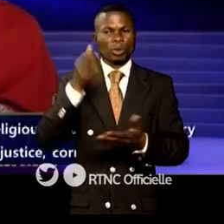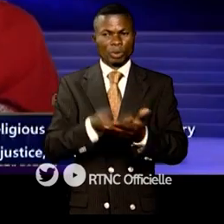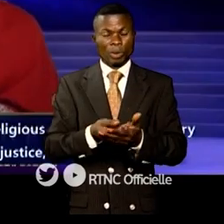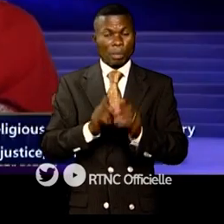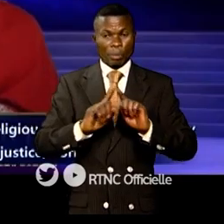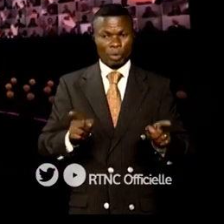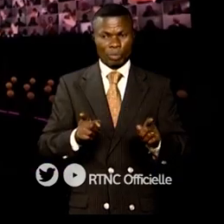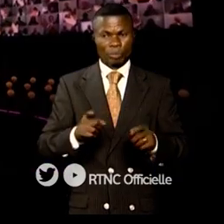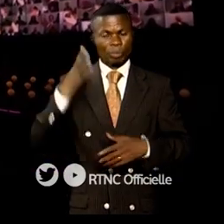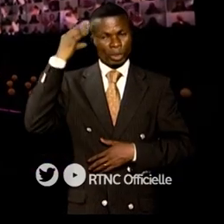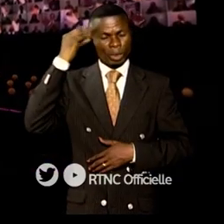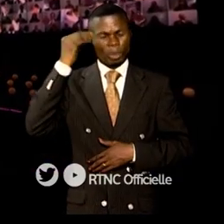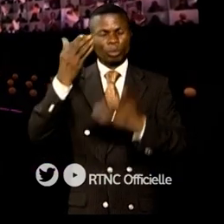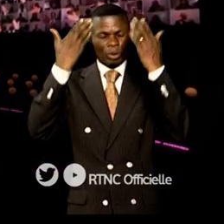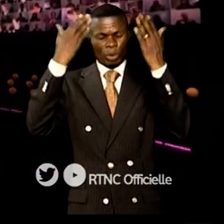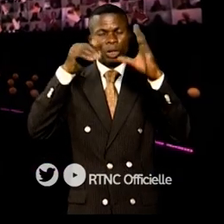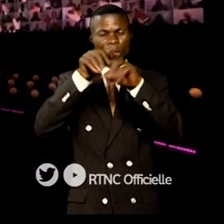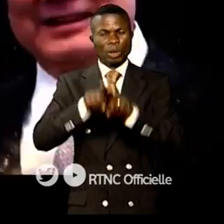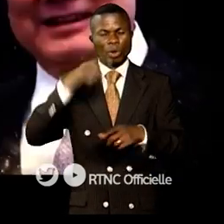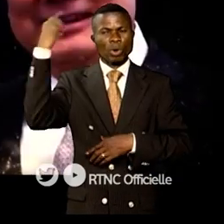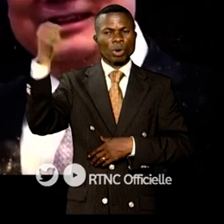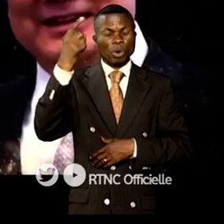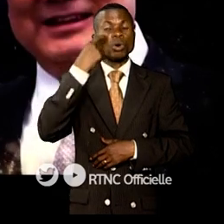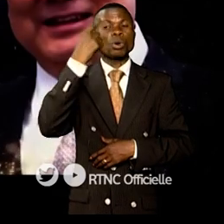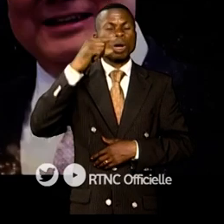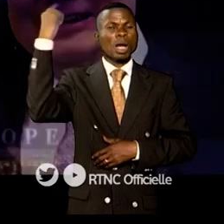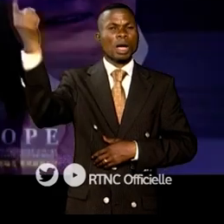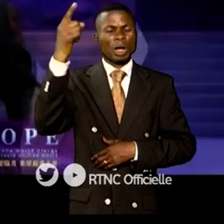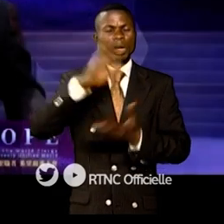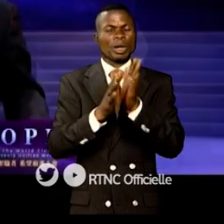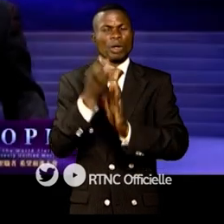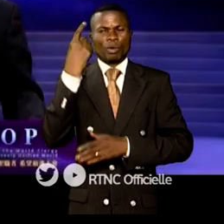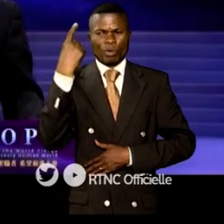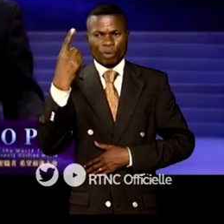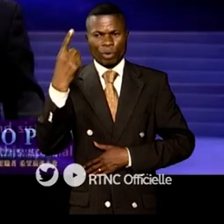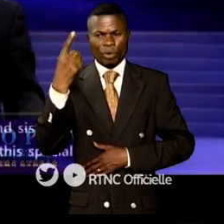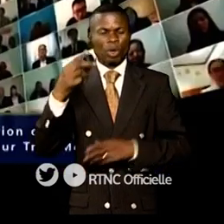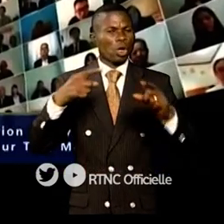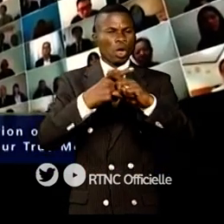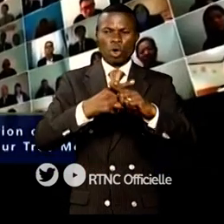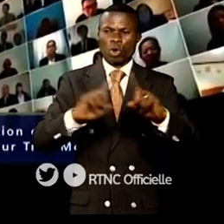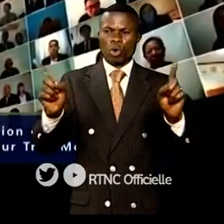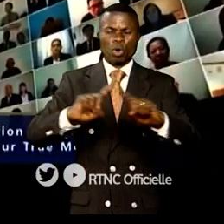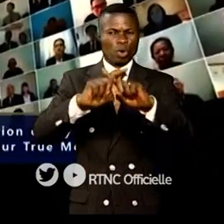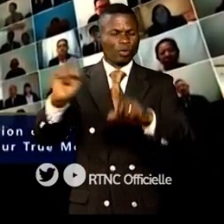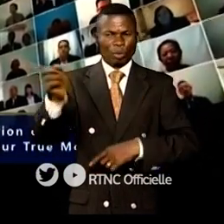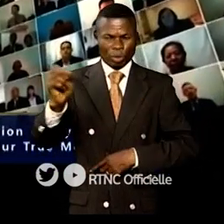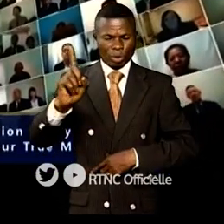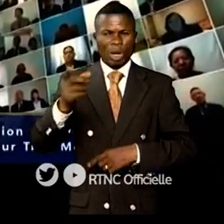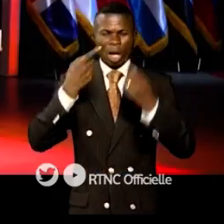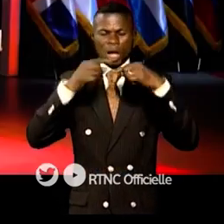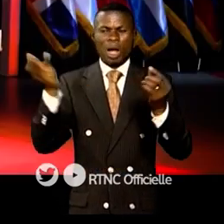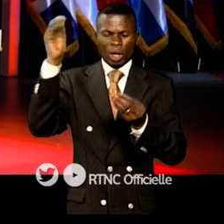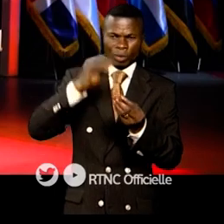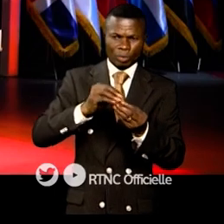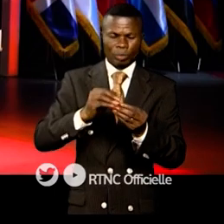cela, l'espoir de Dieu et de l'humanité est de voir un monde unifié sans conflit, a-t-elle indiqué, avant d'ajouter